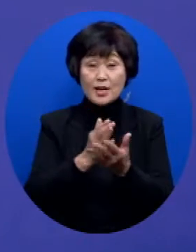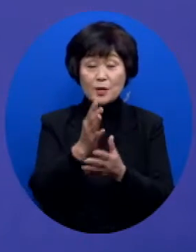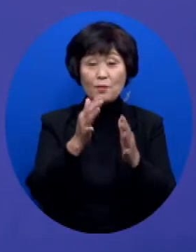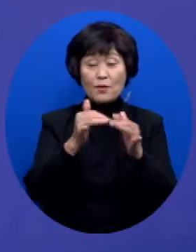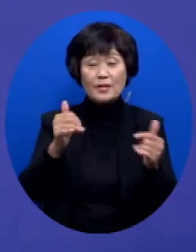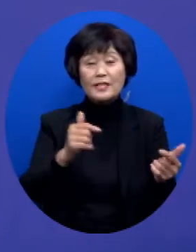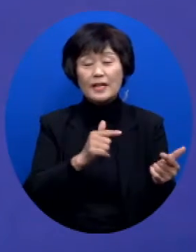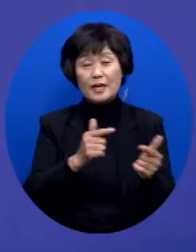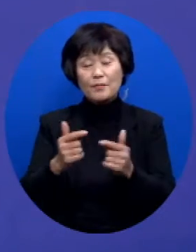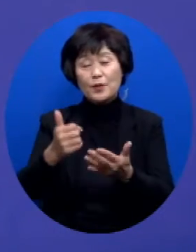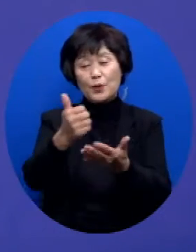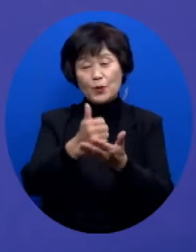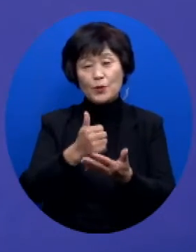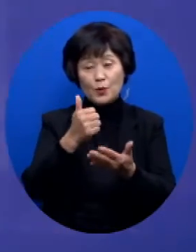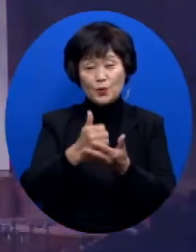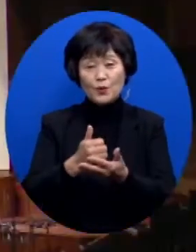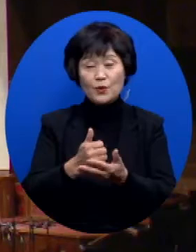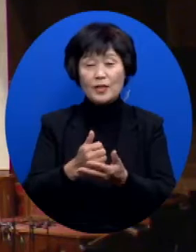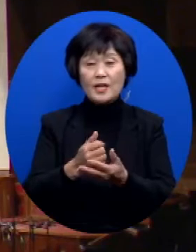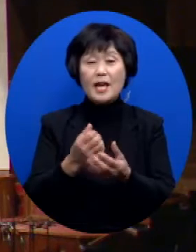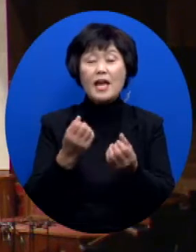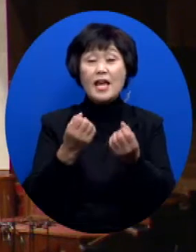힐링콘서트 를 마련했습니다